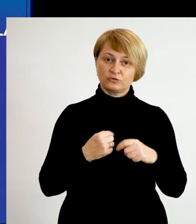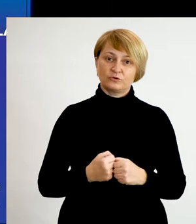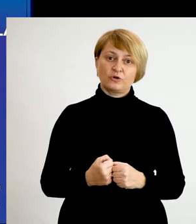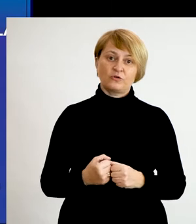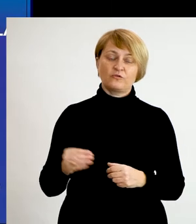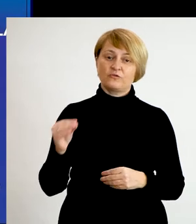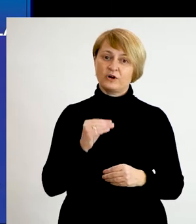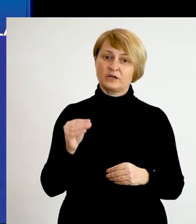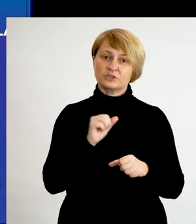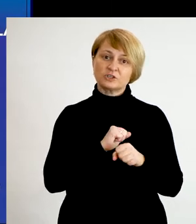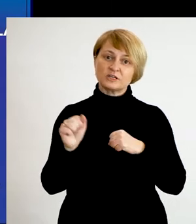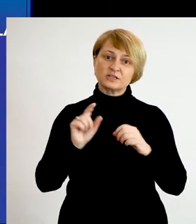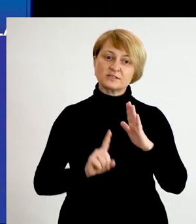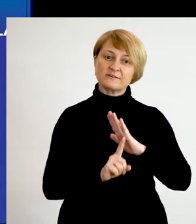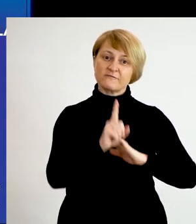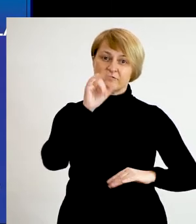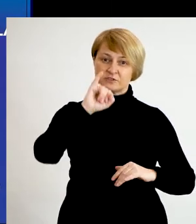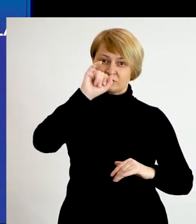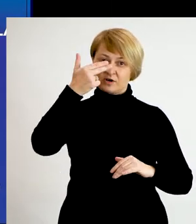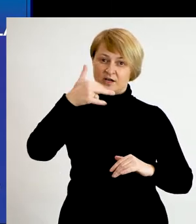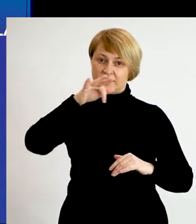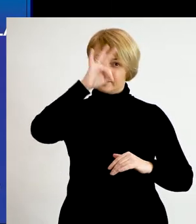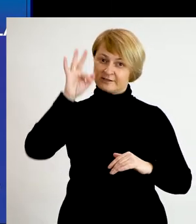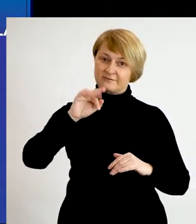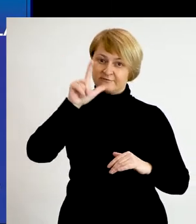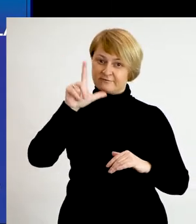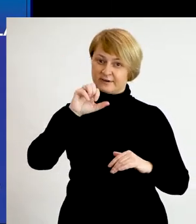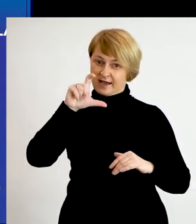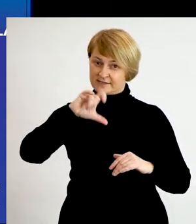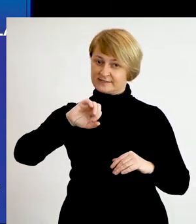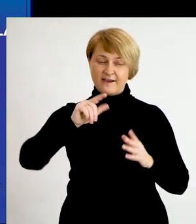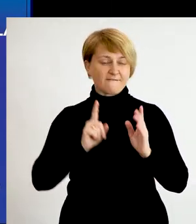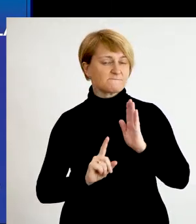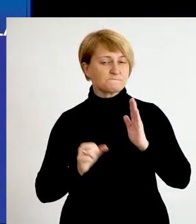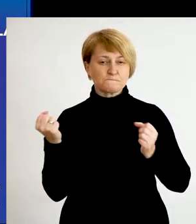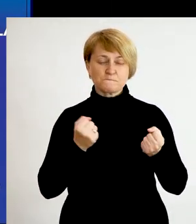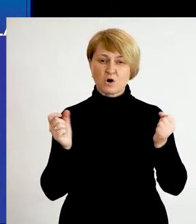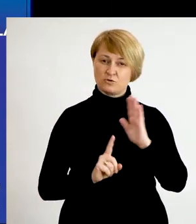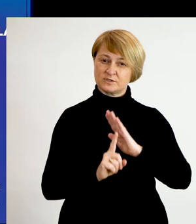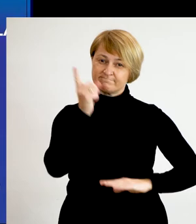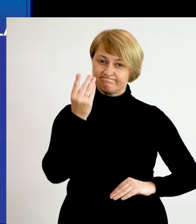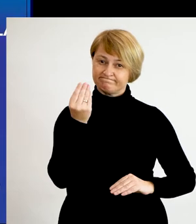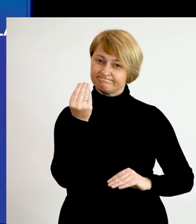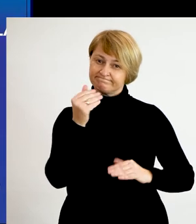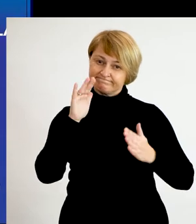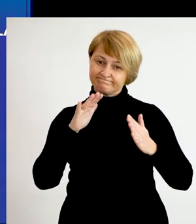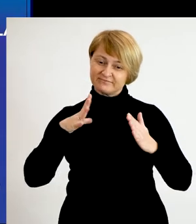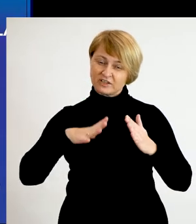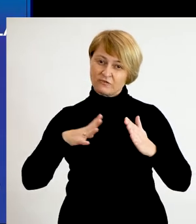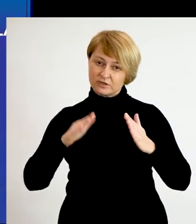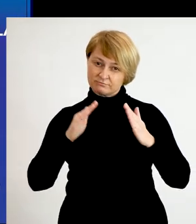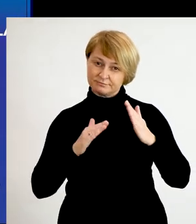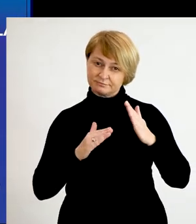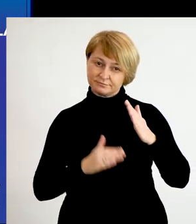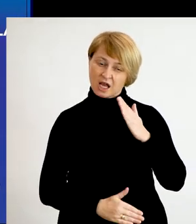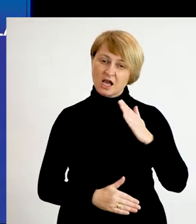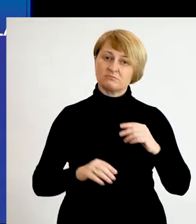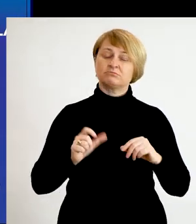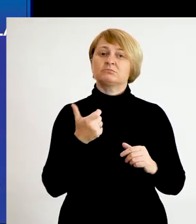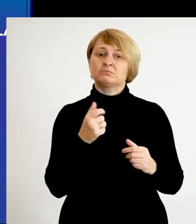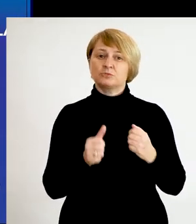Dodatkowo mamy do czynienia z wysoką inflacją, która jest najwyższa od lat i najwyższa w Europie. Ta inflacja